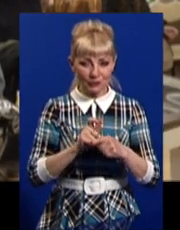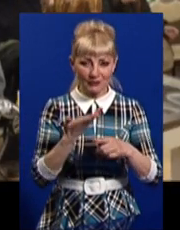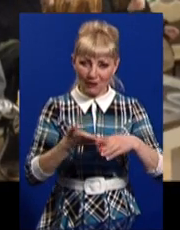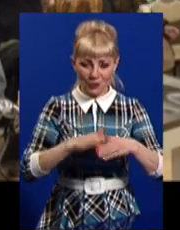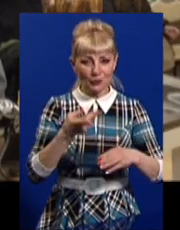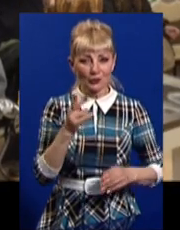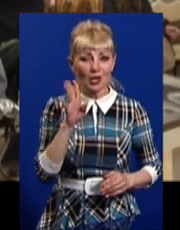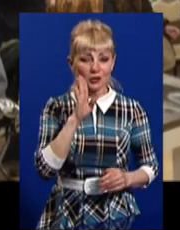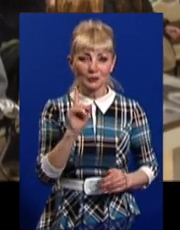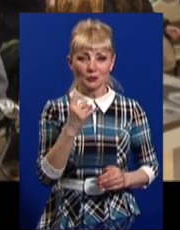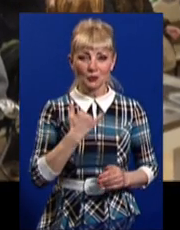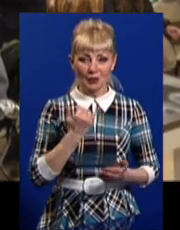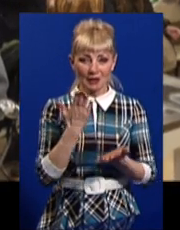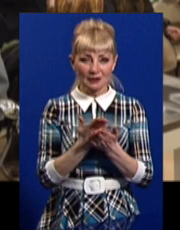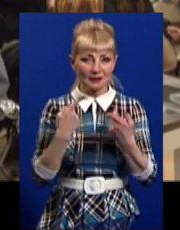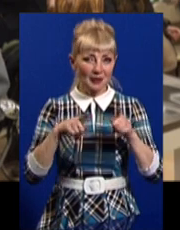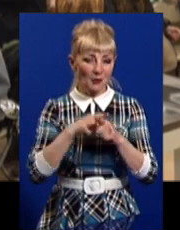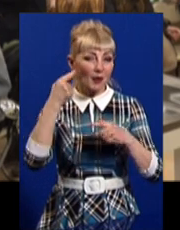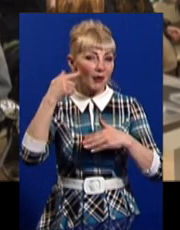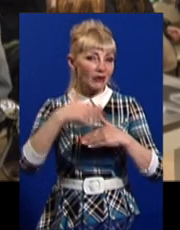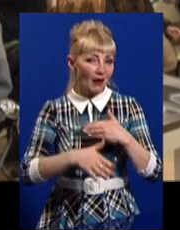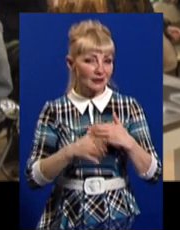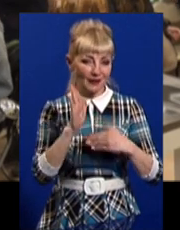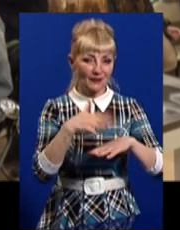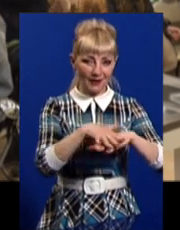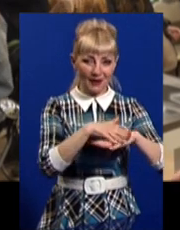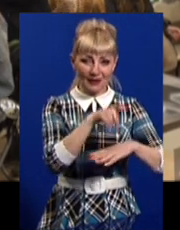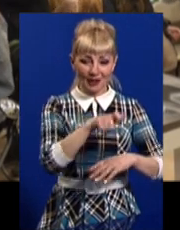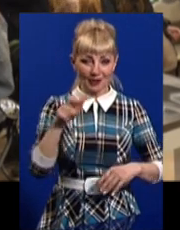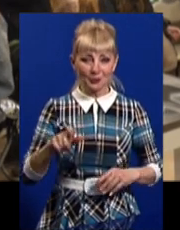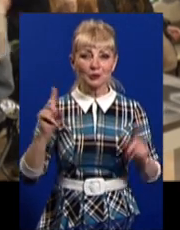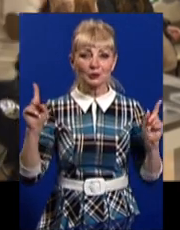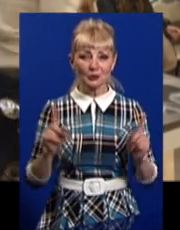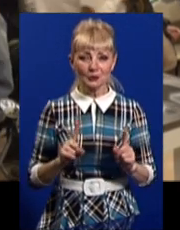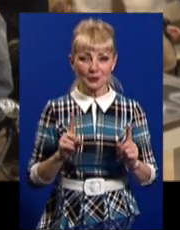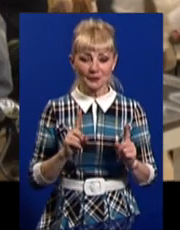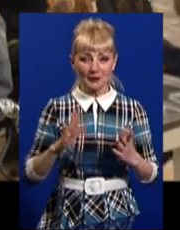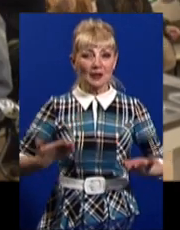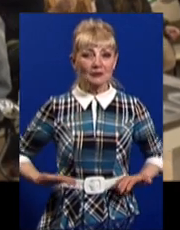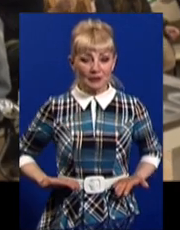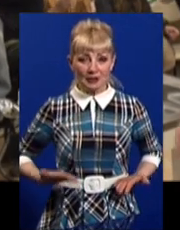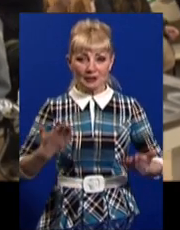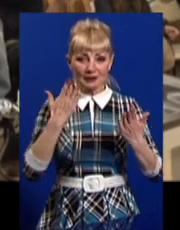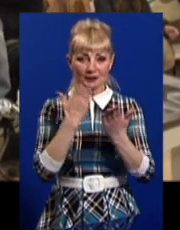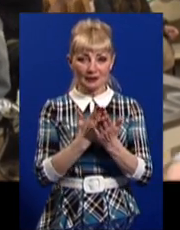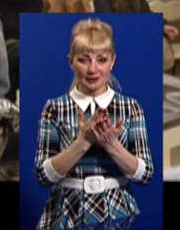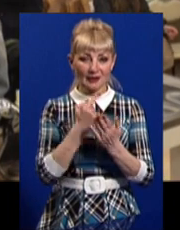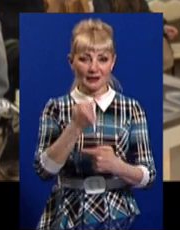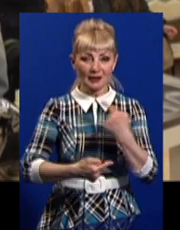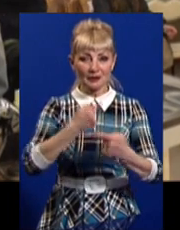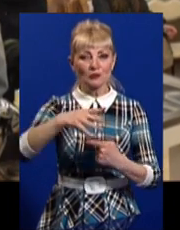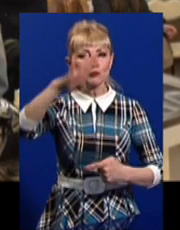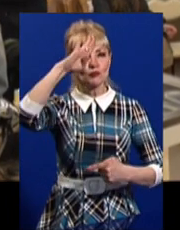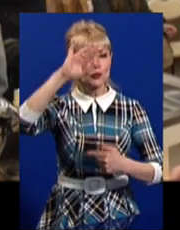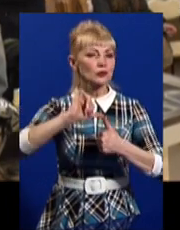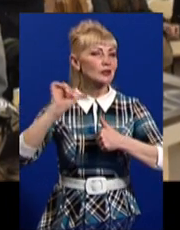нас є такі стереотипи в суспільстві, що у биту є традиційно чоловіча